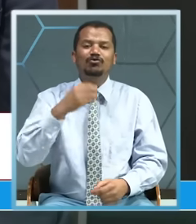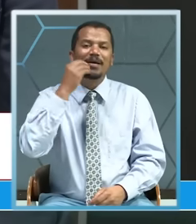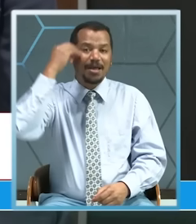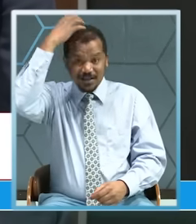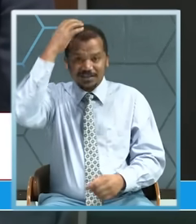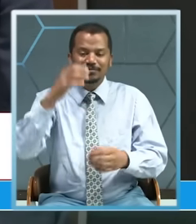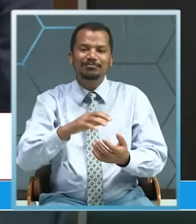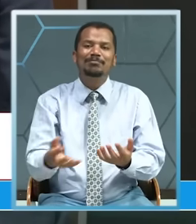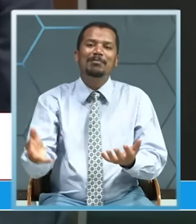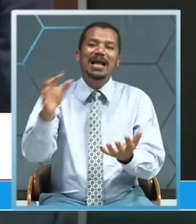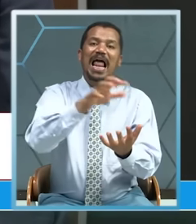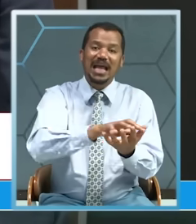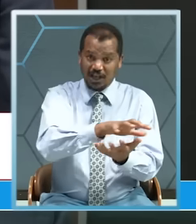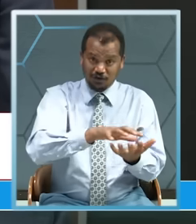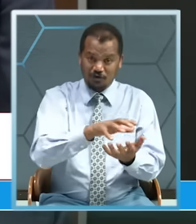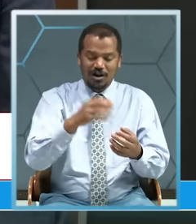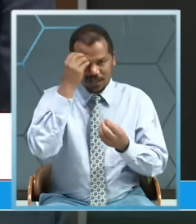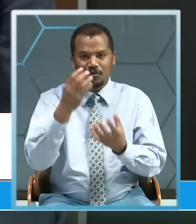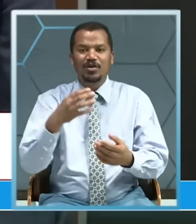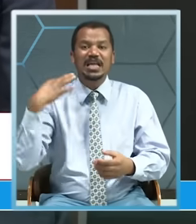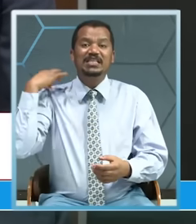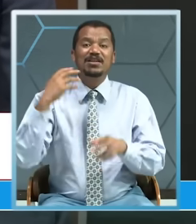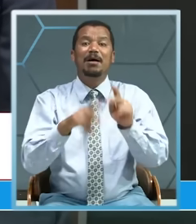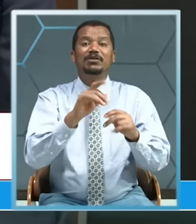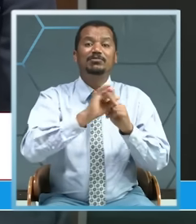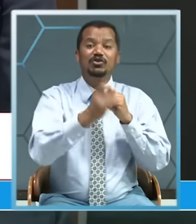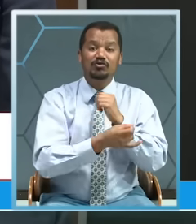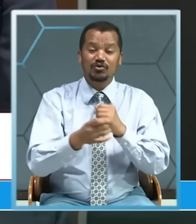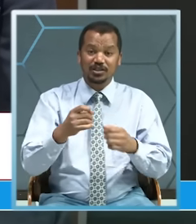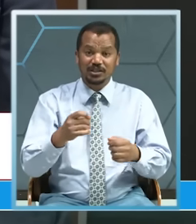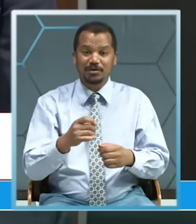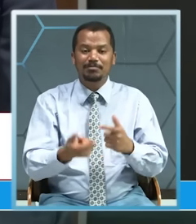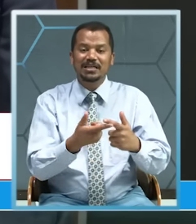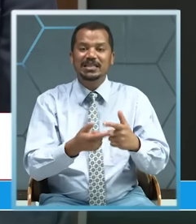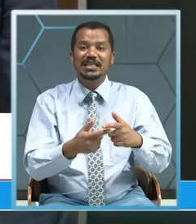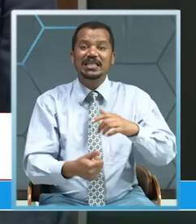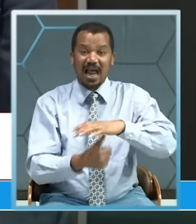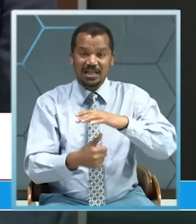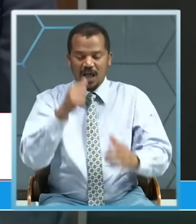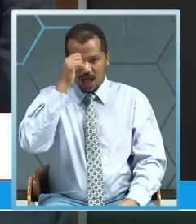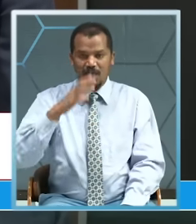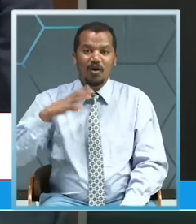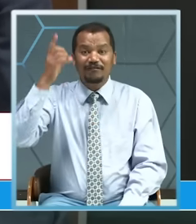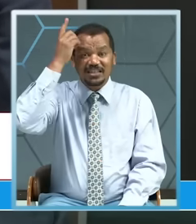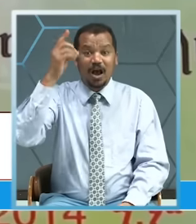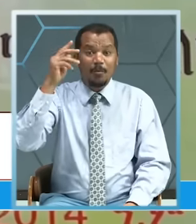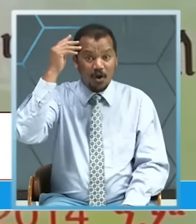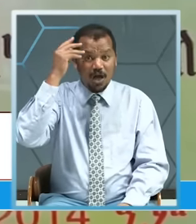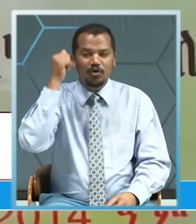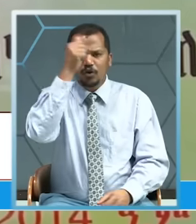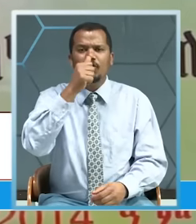መንግስት ዘመቻን በይፋ መቀላቀላቸውን አስታወቁ። የሲቪል ማህበረሰብ ድርጅቶች ኤጀንሲ ምክትል ዳይሬክተር አቶ ፋሲካ